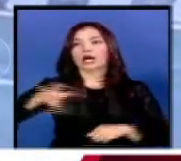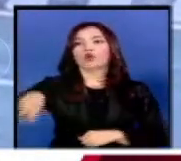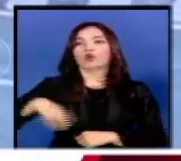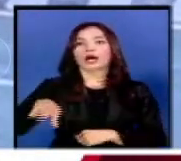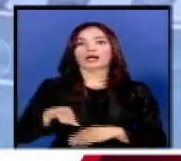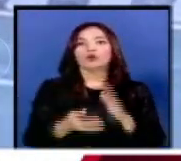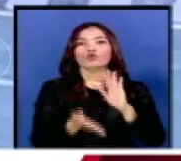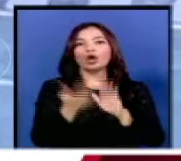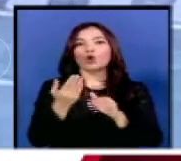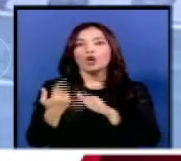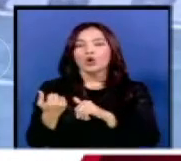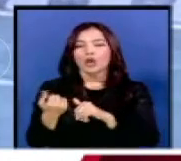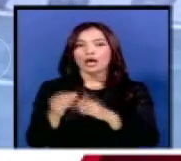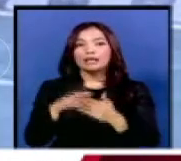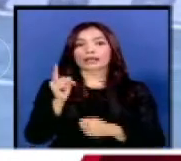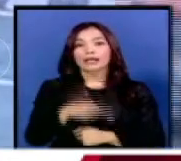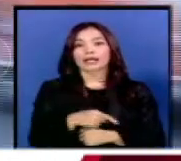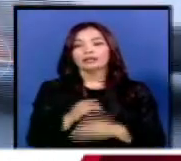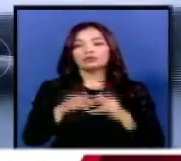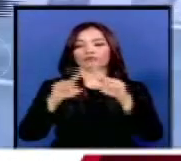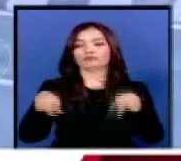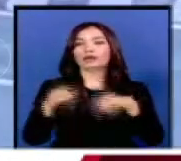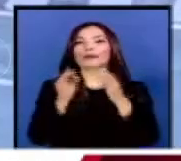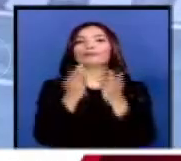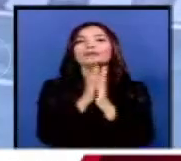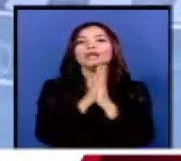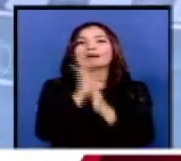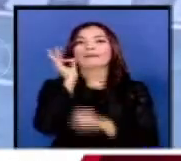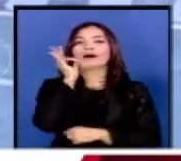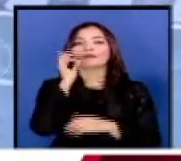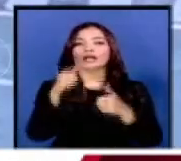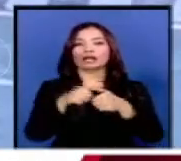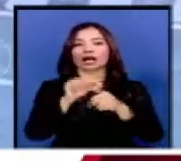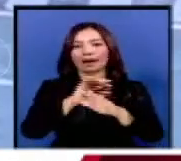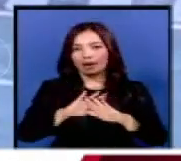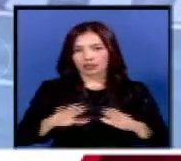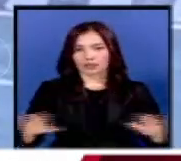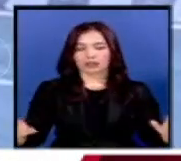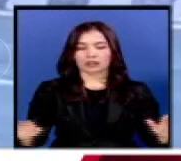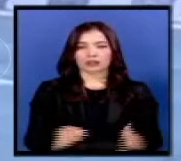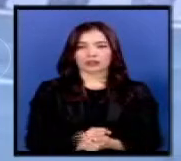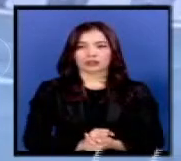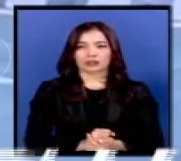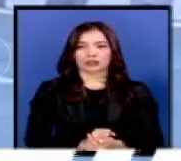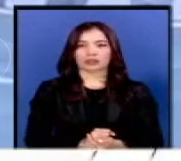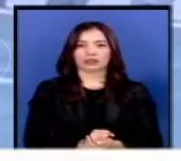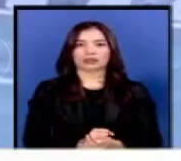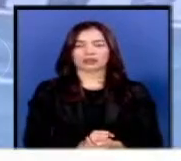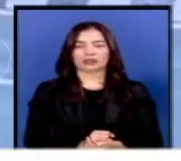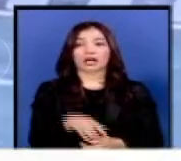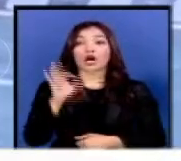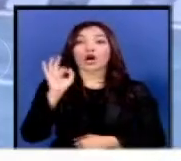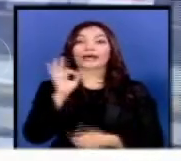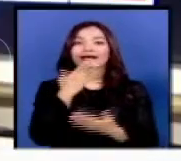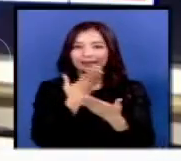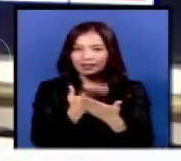Riah melayangkan permohonan maaf dan meminta untuk damai. Seperti itu, Rizky. Baik, terima kasih Farah